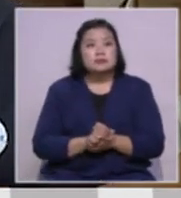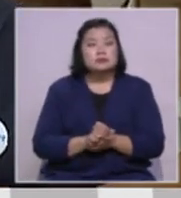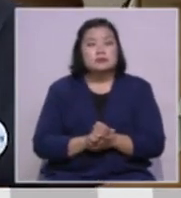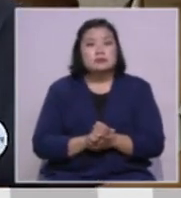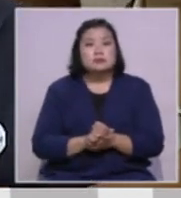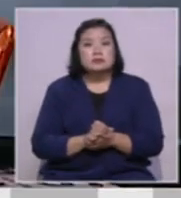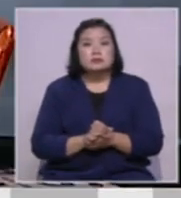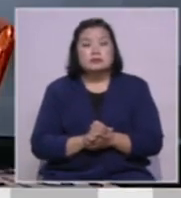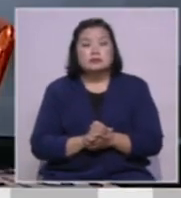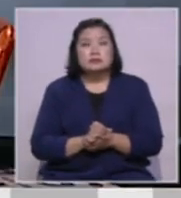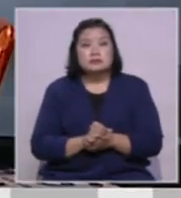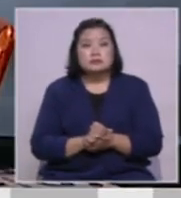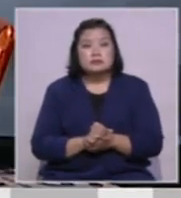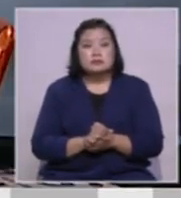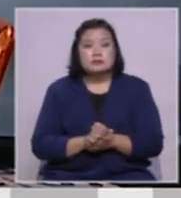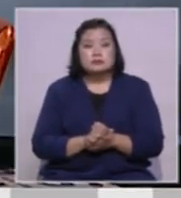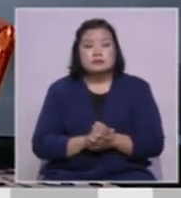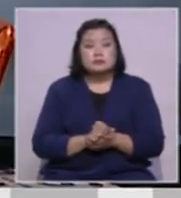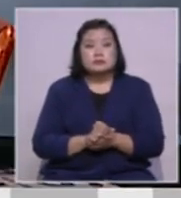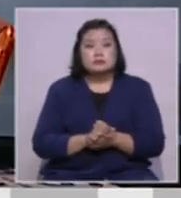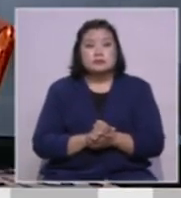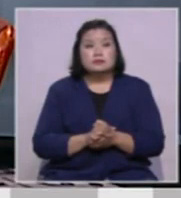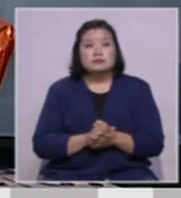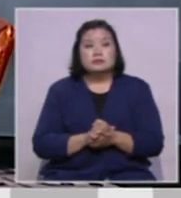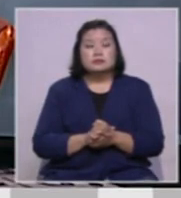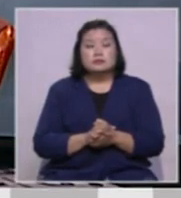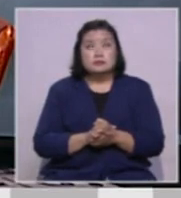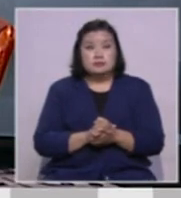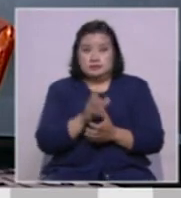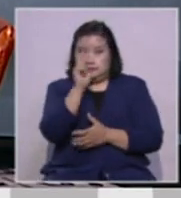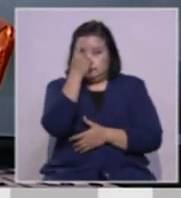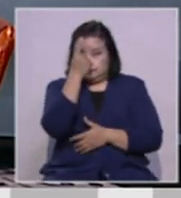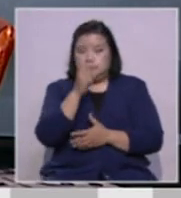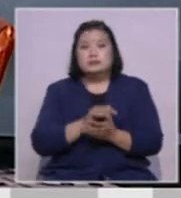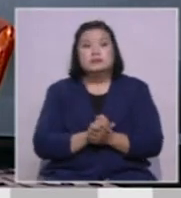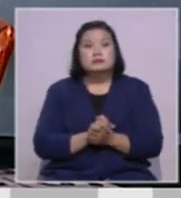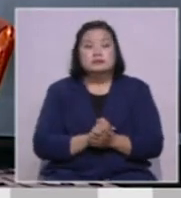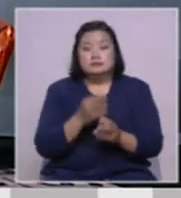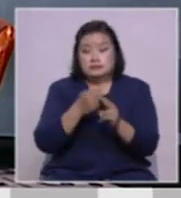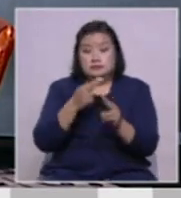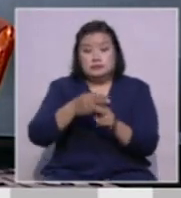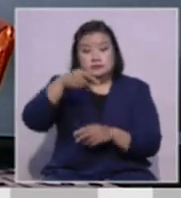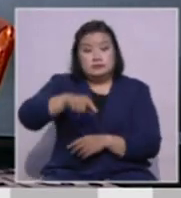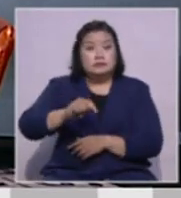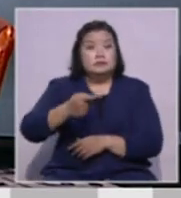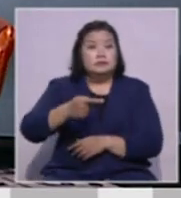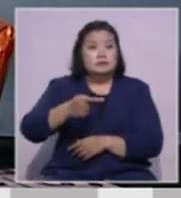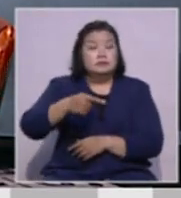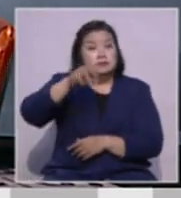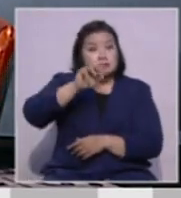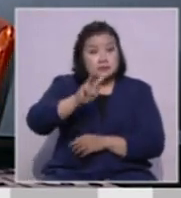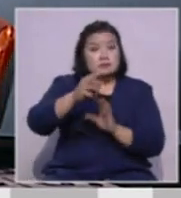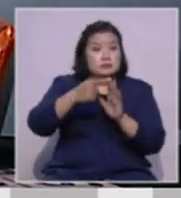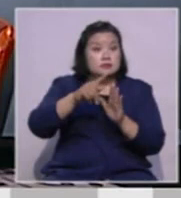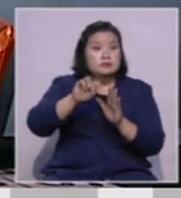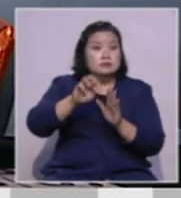กันอีกเรื่องนึงคือคุณพุทธิพงศ์ดีกว่า คนนี้ก็เป็นเป้าเหมือนกัน พุทธิพงศ์นี่ก็เป็นเป้าเหมือนกัน เพราะว่า สองคนนี้ที่เป็นเป้าเพราะว่าม